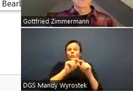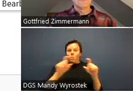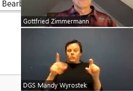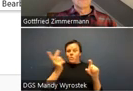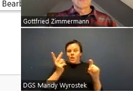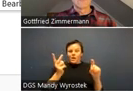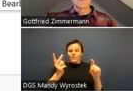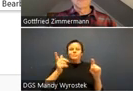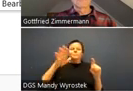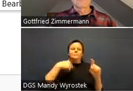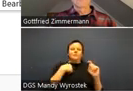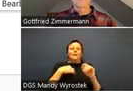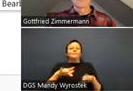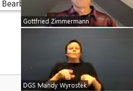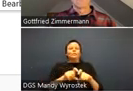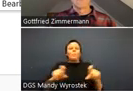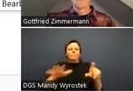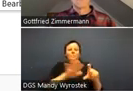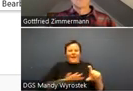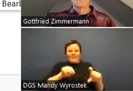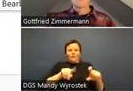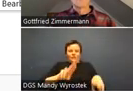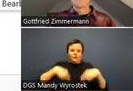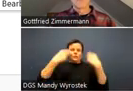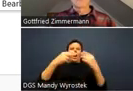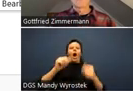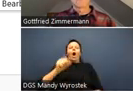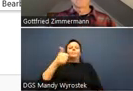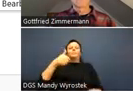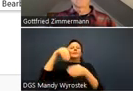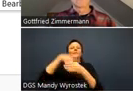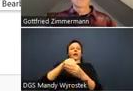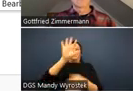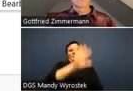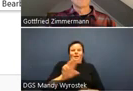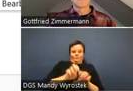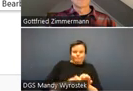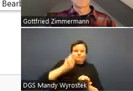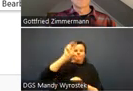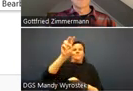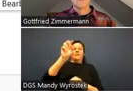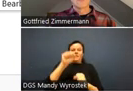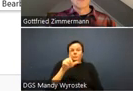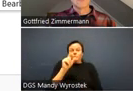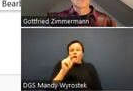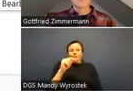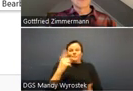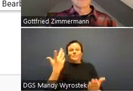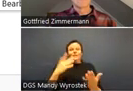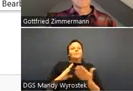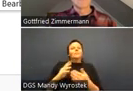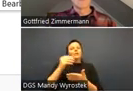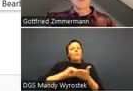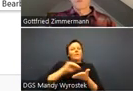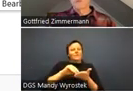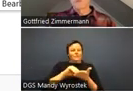heißt, ich kann hier nach oben gehen zu der Stelle, wo diese Fußnote eingefügt ist. Und ich kann aber auch umgekehrt wieder nach unten